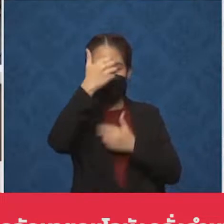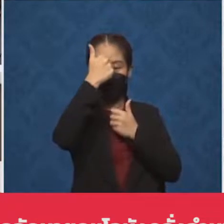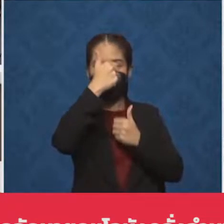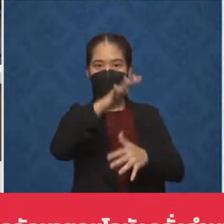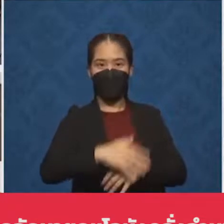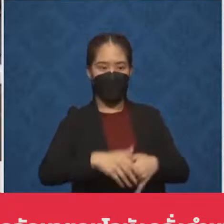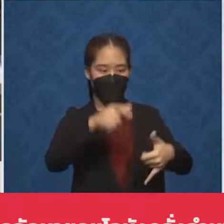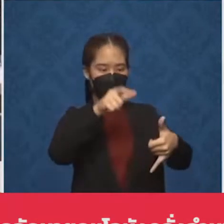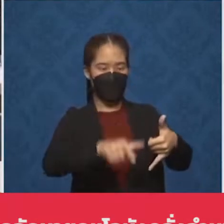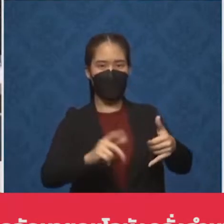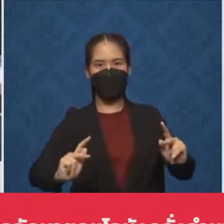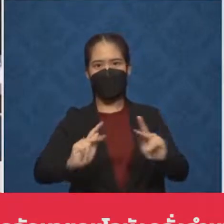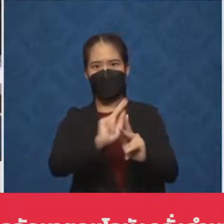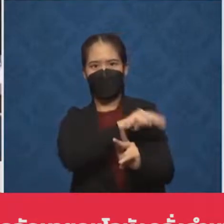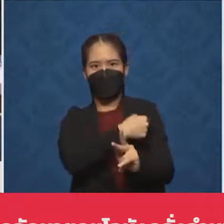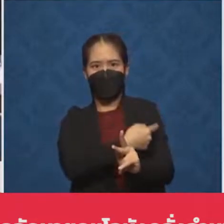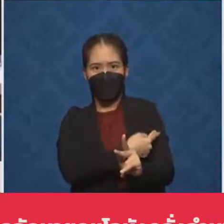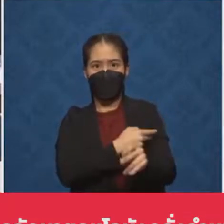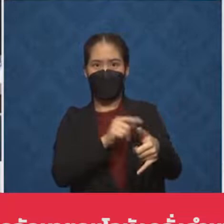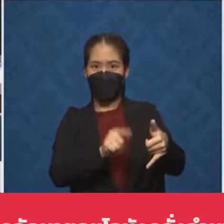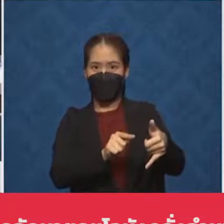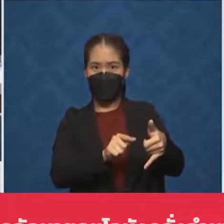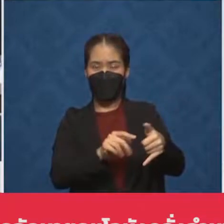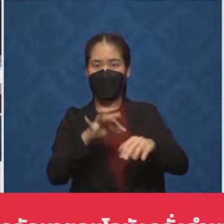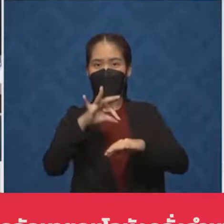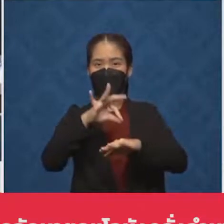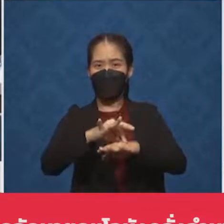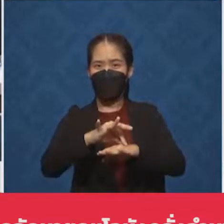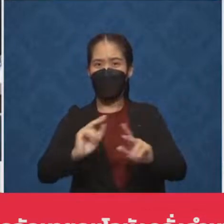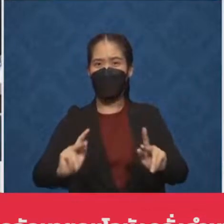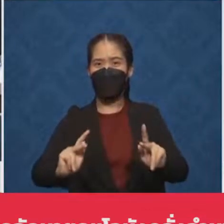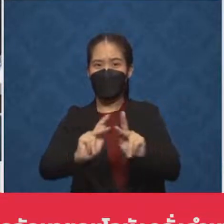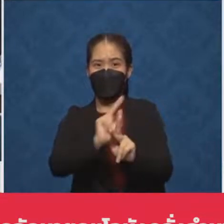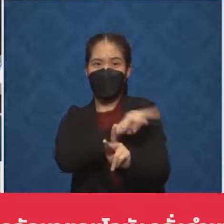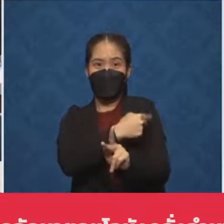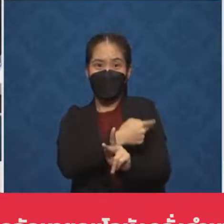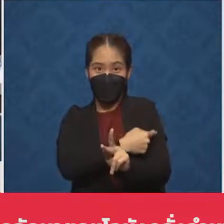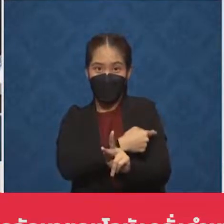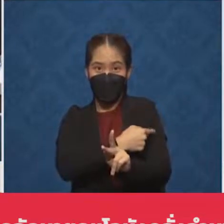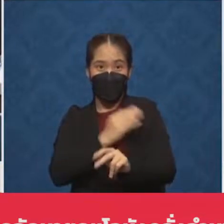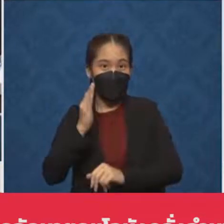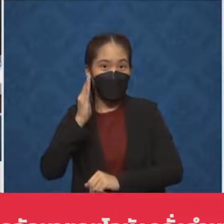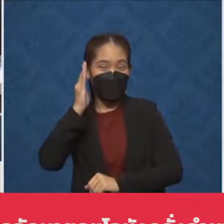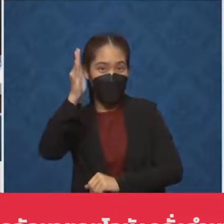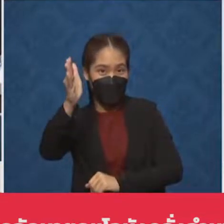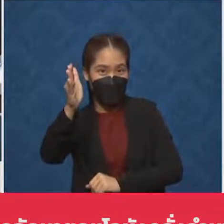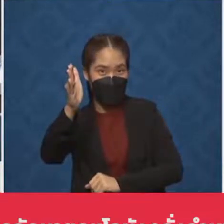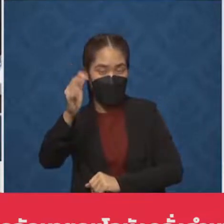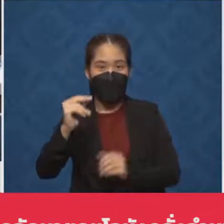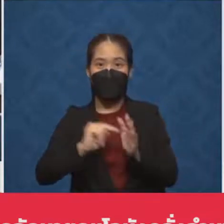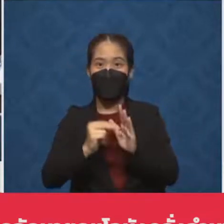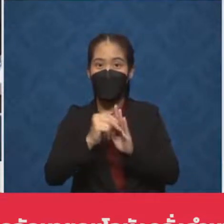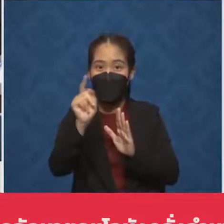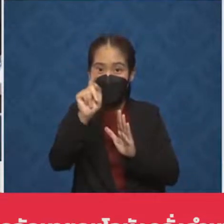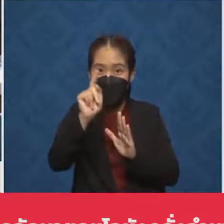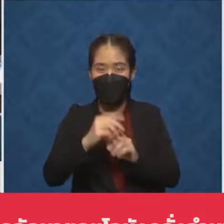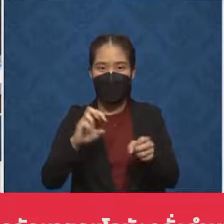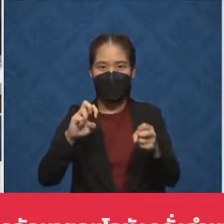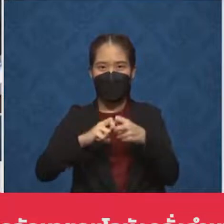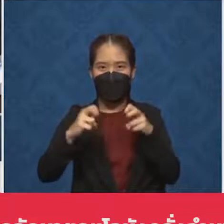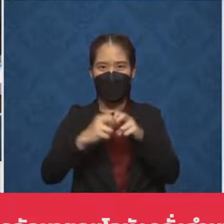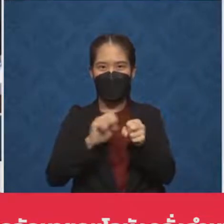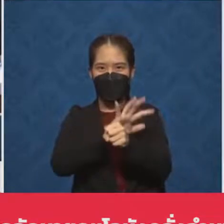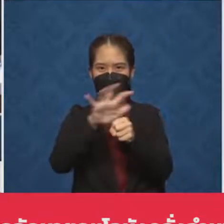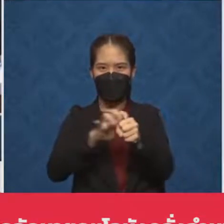และทุจริตโดยตนขอให้บริษัทอยุธยาออกจากตำแหน่งทั้งนี้เราจากการอภิปรายของฝ่ายค้านอย่างพบว่ามี